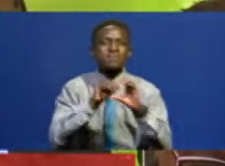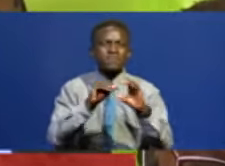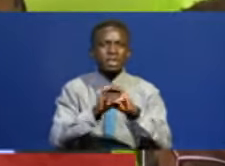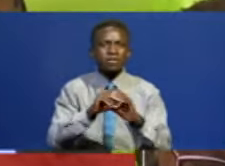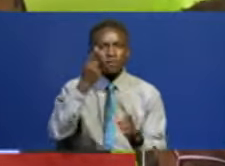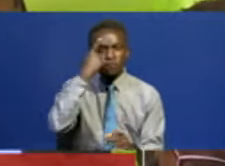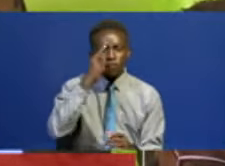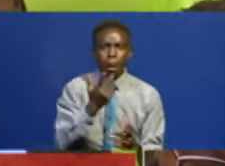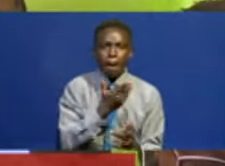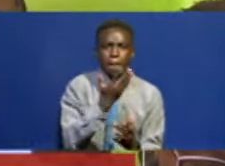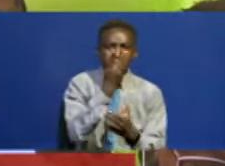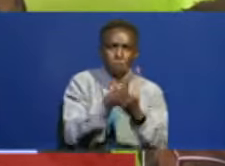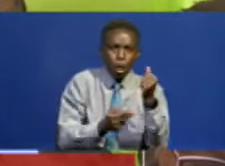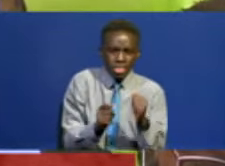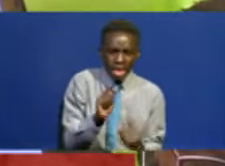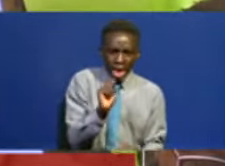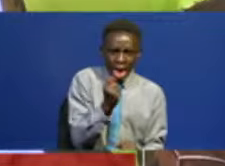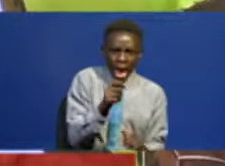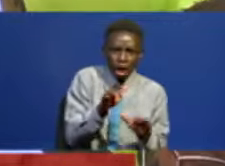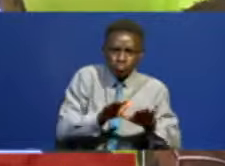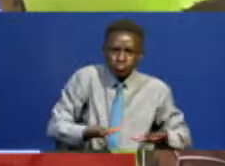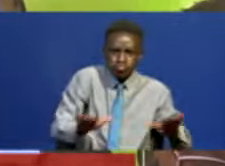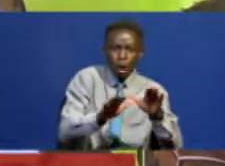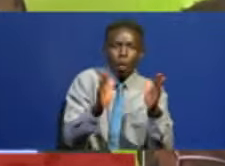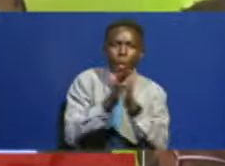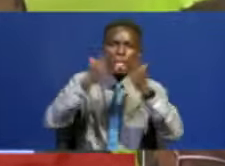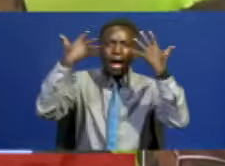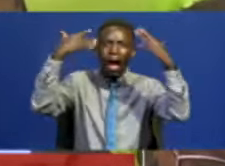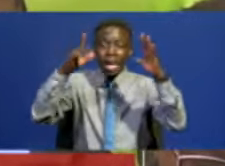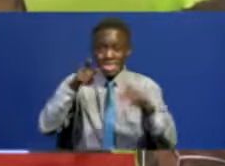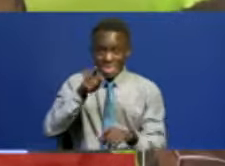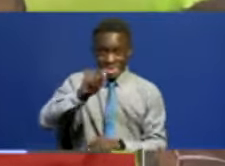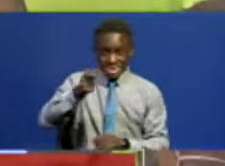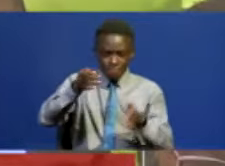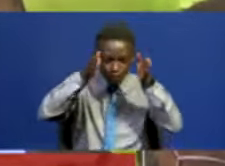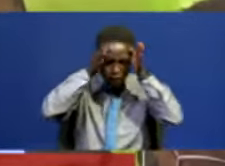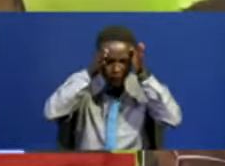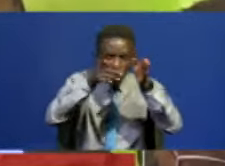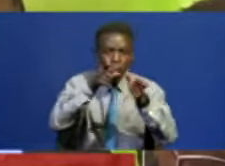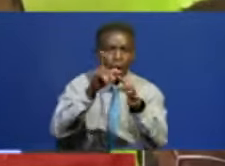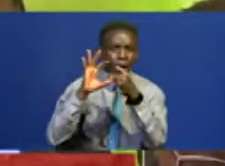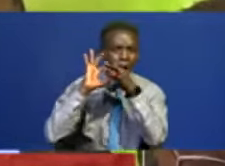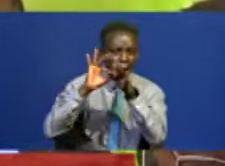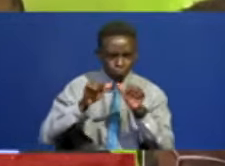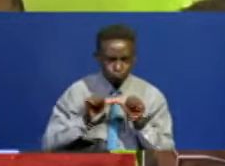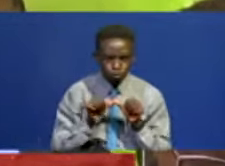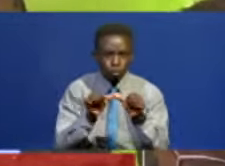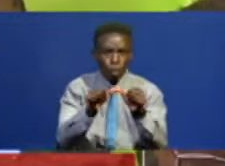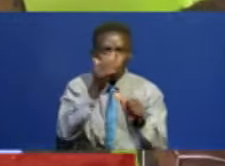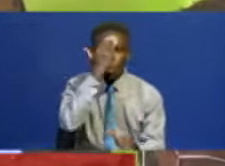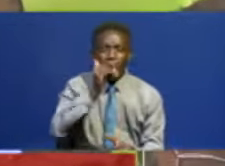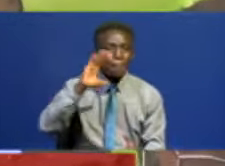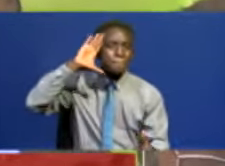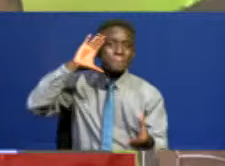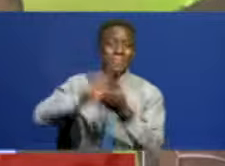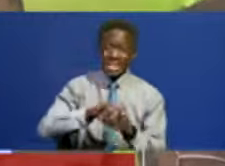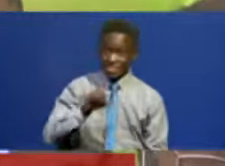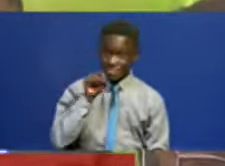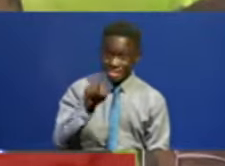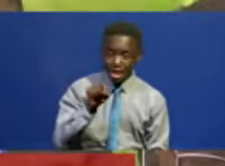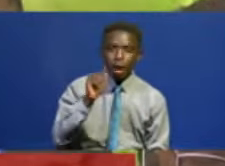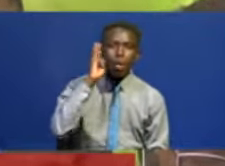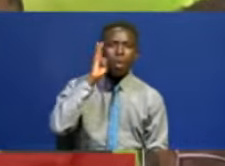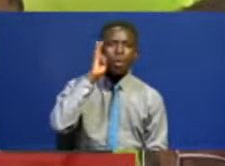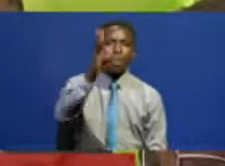investors, and we are keen in sustaining that culture because we believe it will ultimately